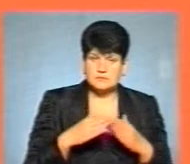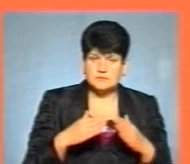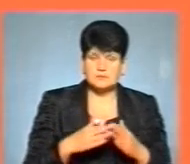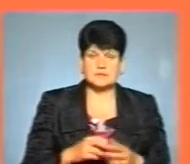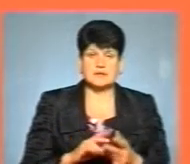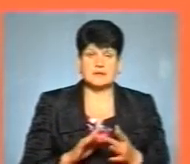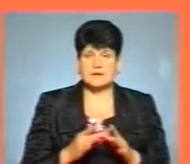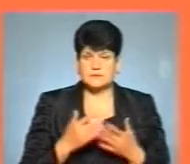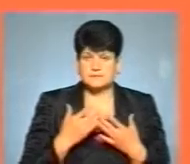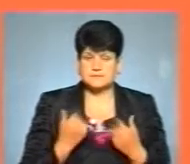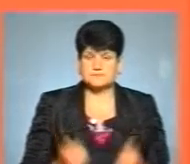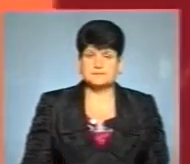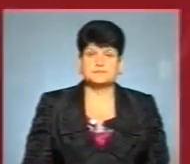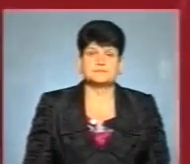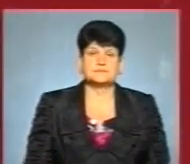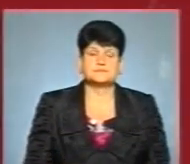інтернету.